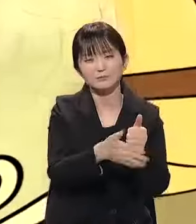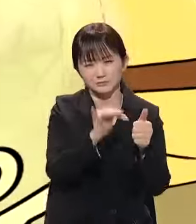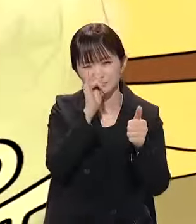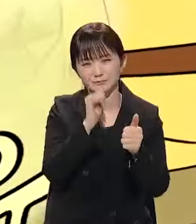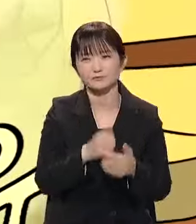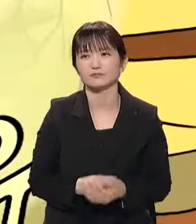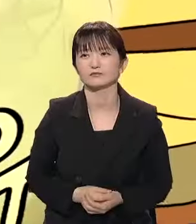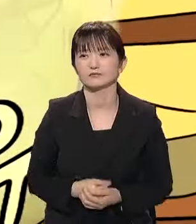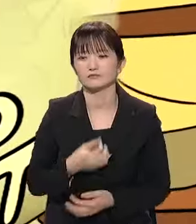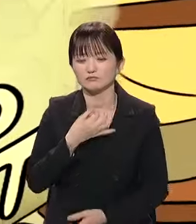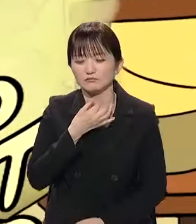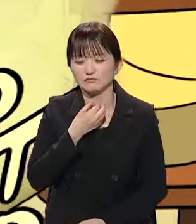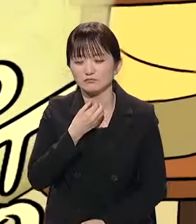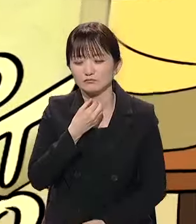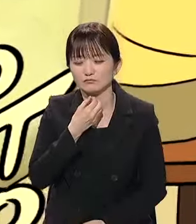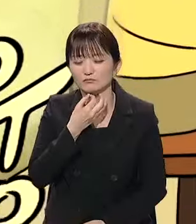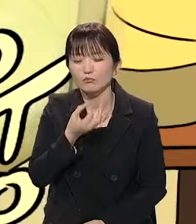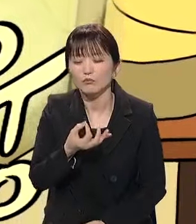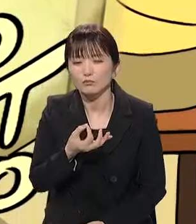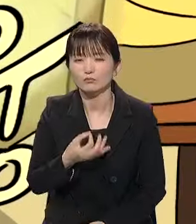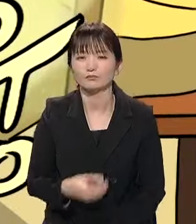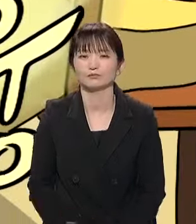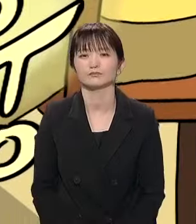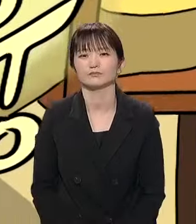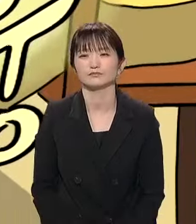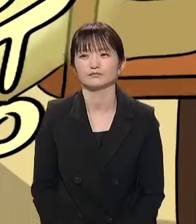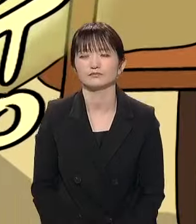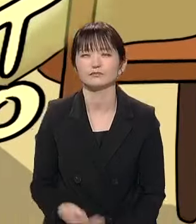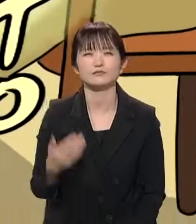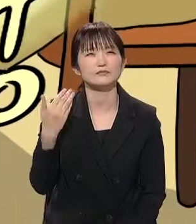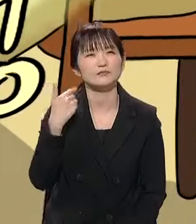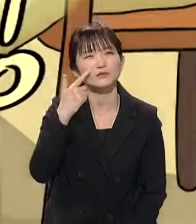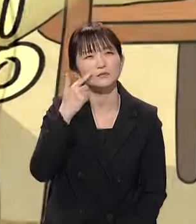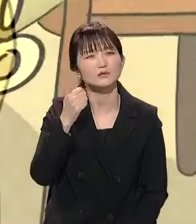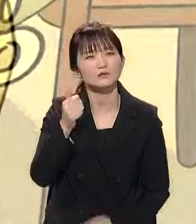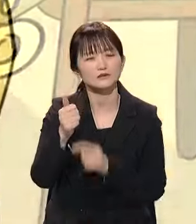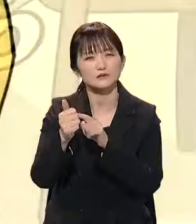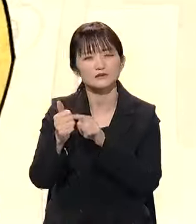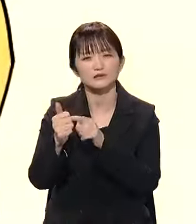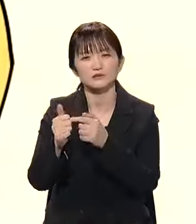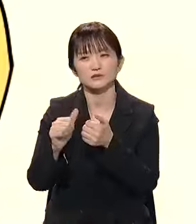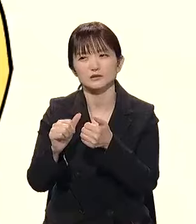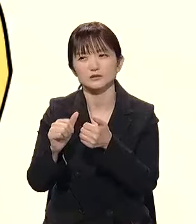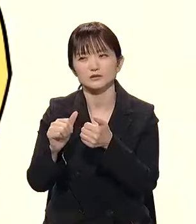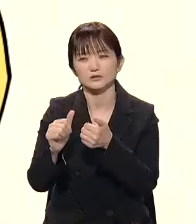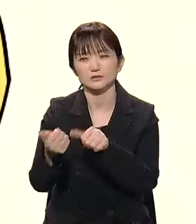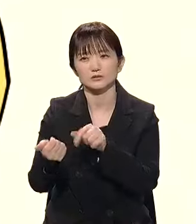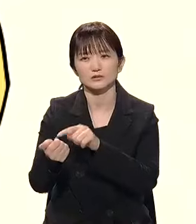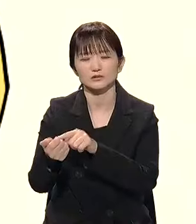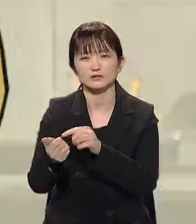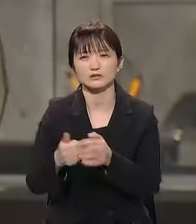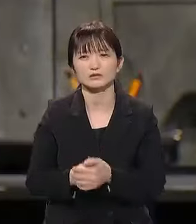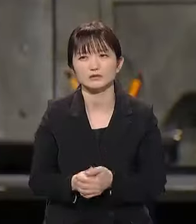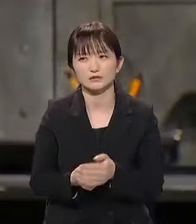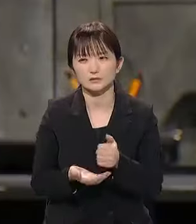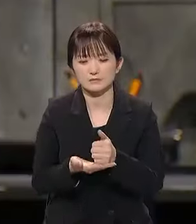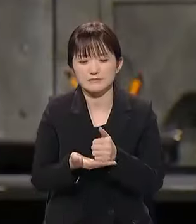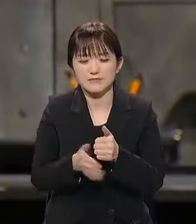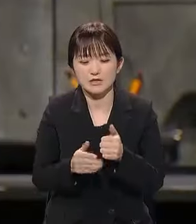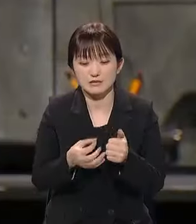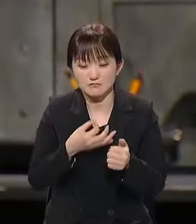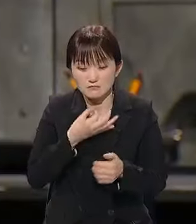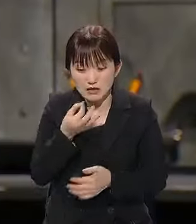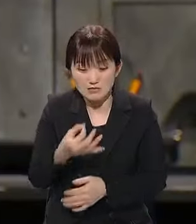트림 같은 거 예전에 이제 저희 돌아가신 아버지 같은 경우는 살짝만 해도 엄청 화를 내셨어요